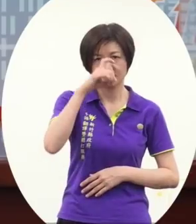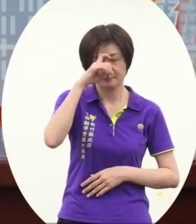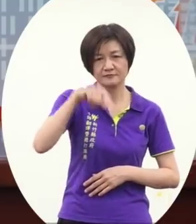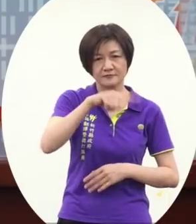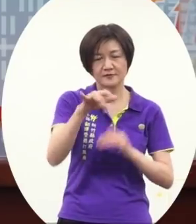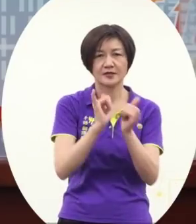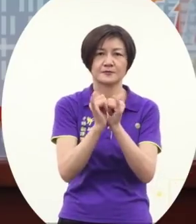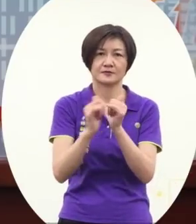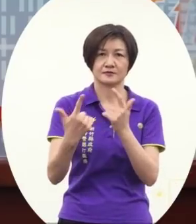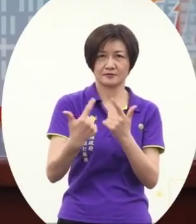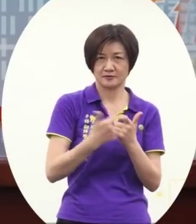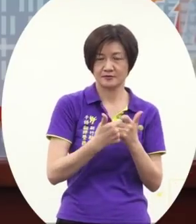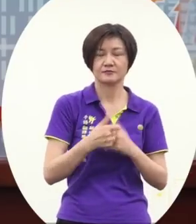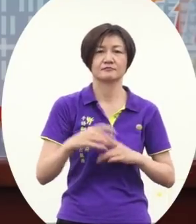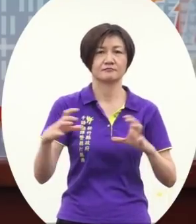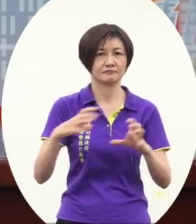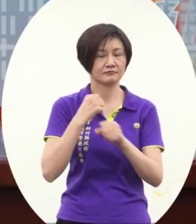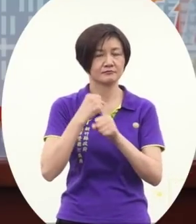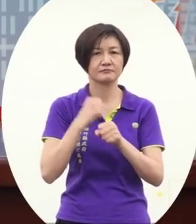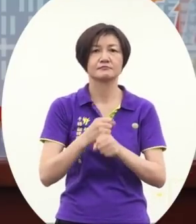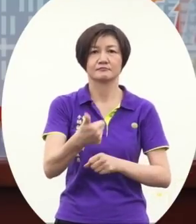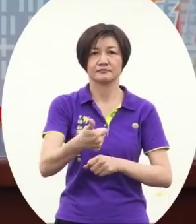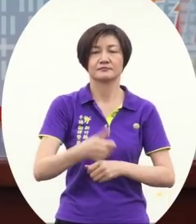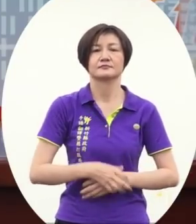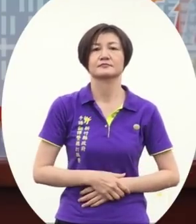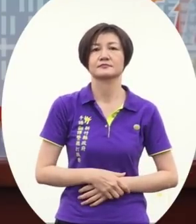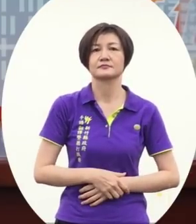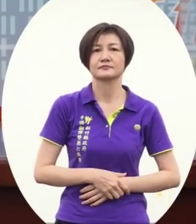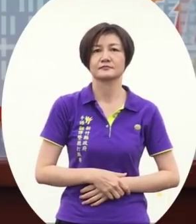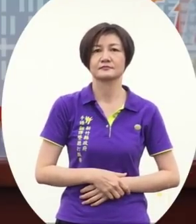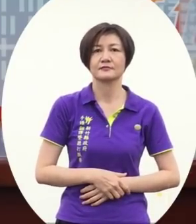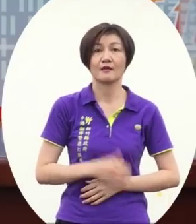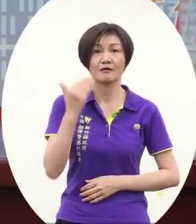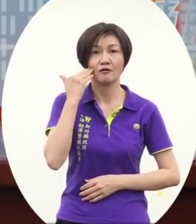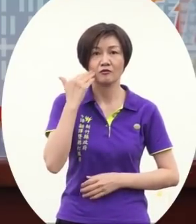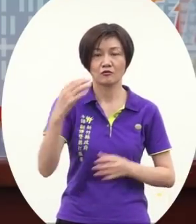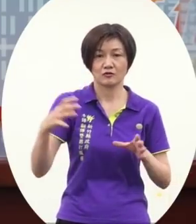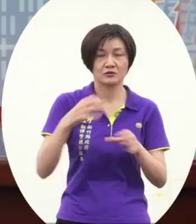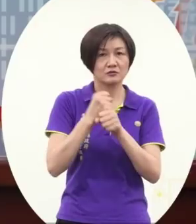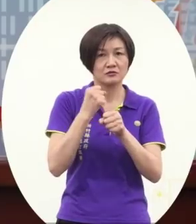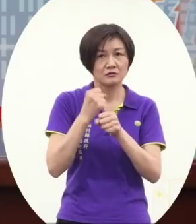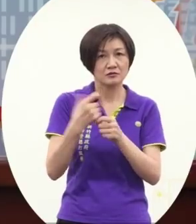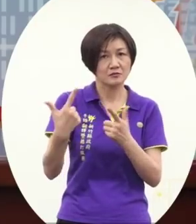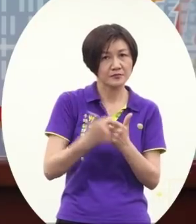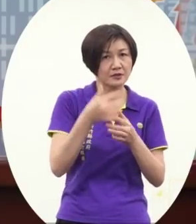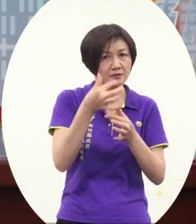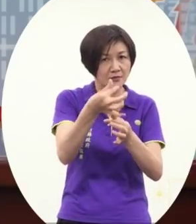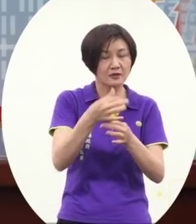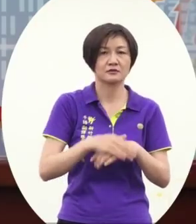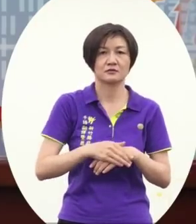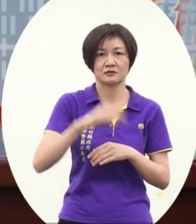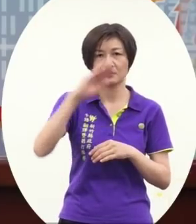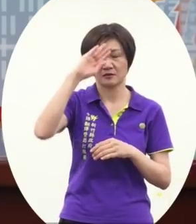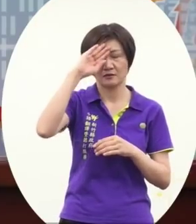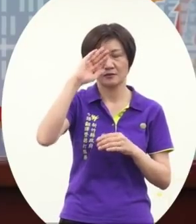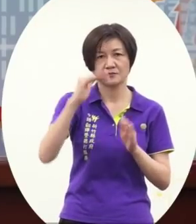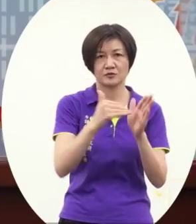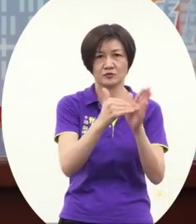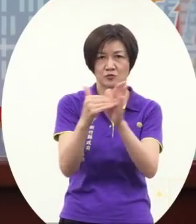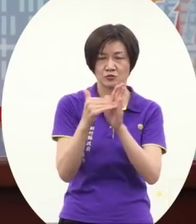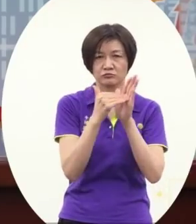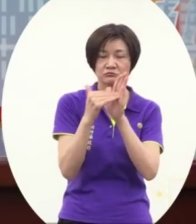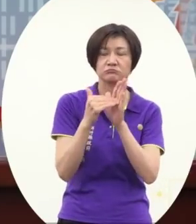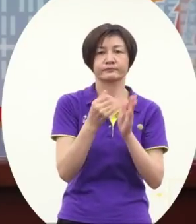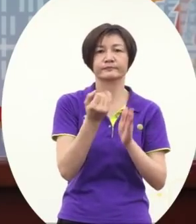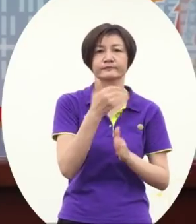的配合，多多的合作，这样的话我们才有办法来度过这些疫情的难